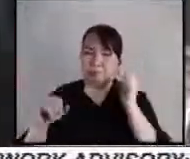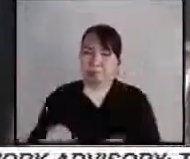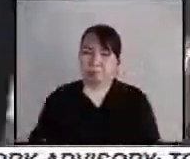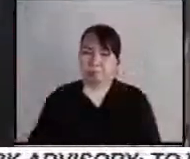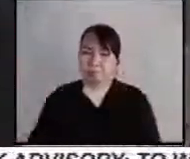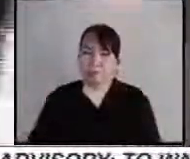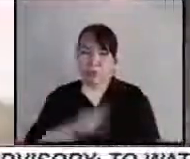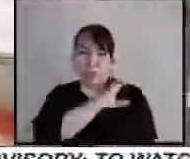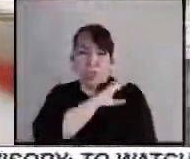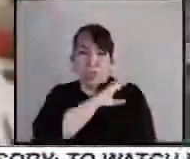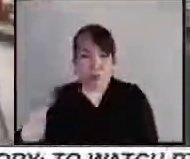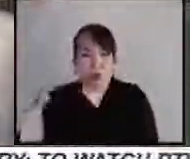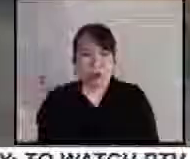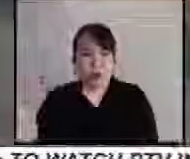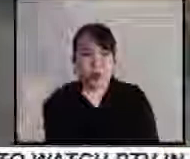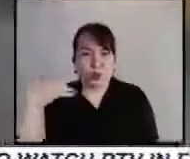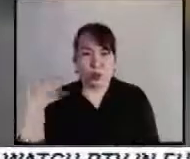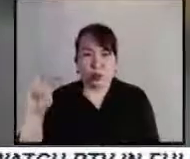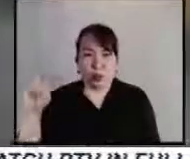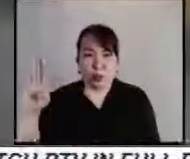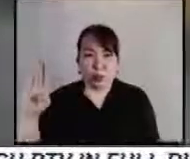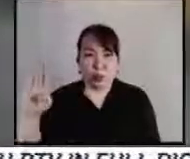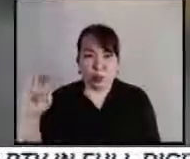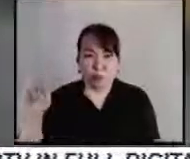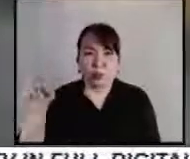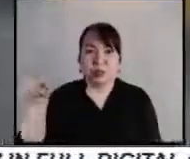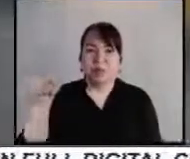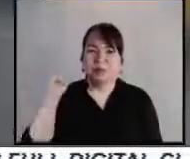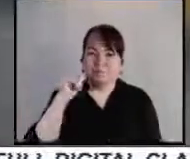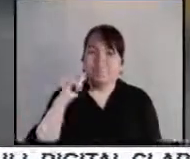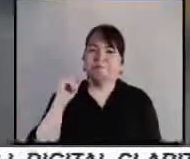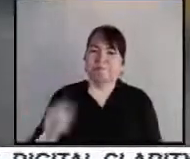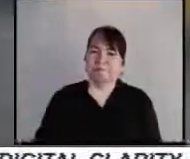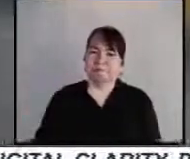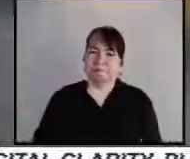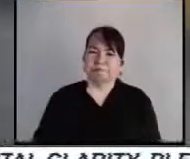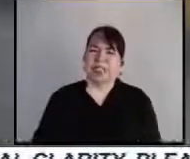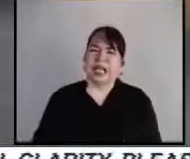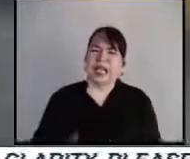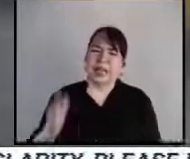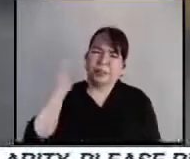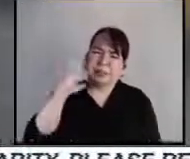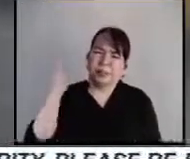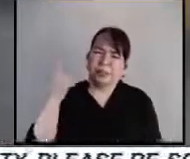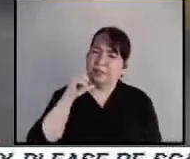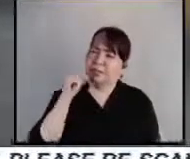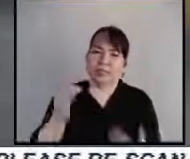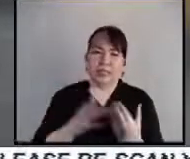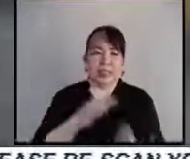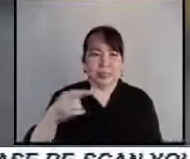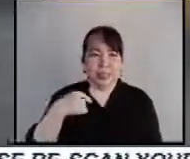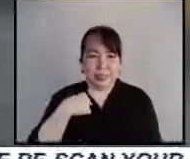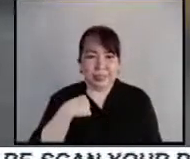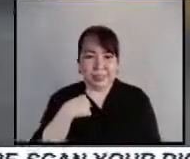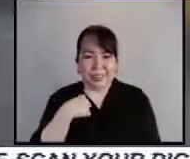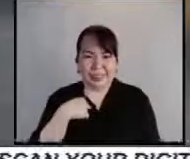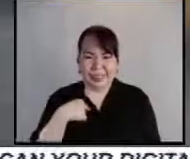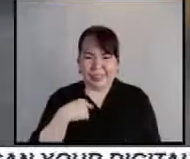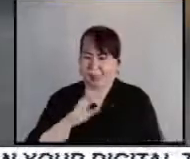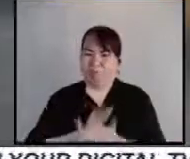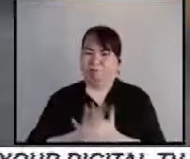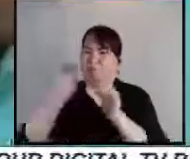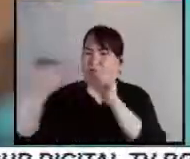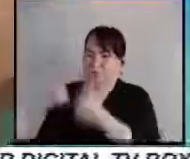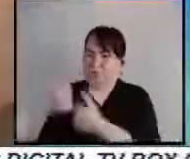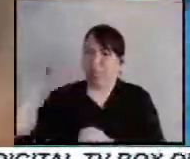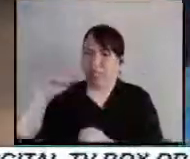champion din siya sa WBO. So, hindi madaling laban para sa akin na magiging challenge to para sa boxing